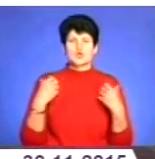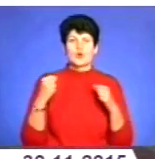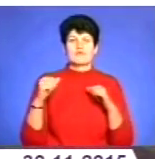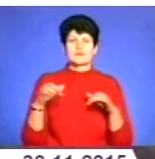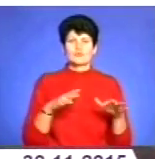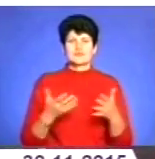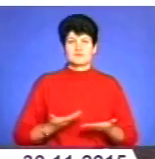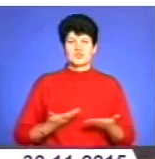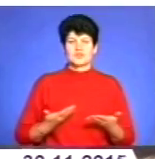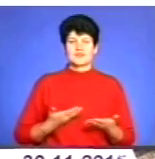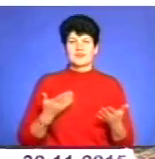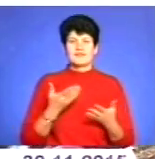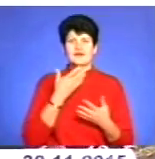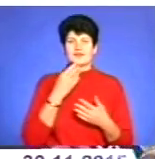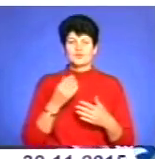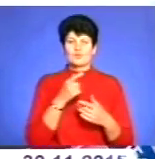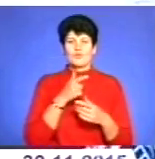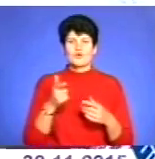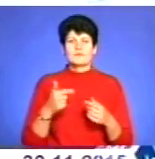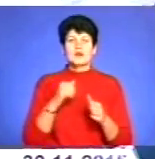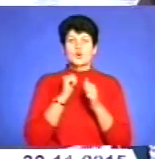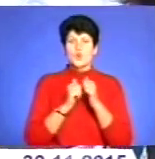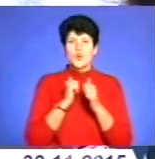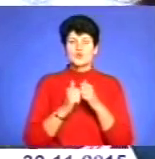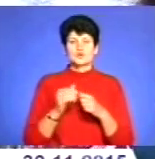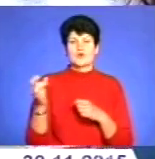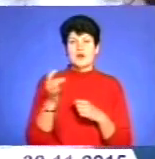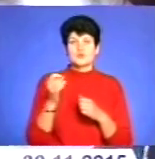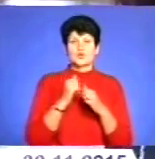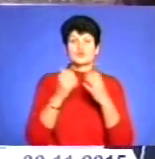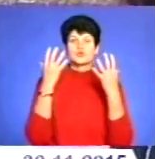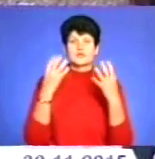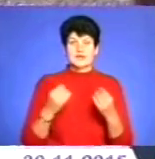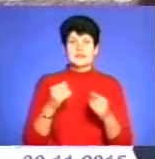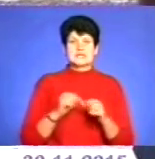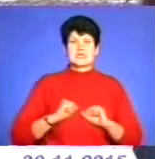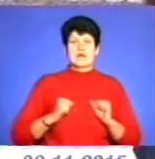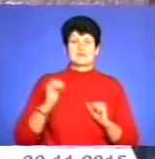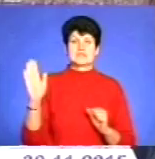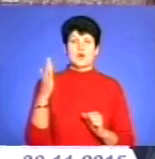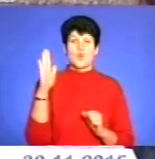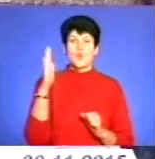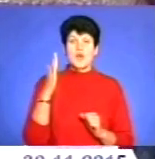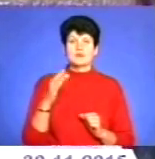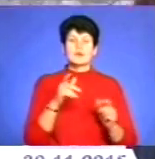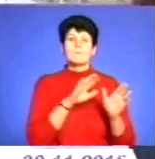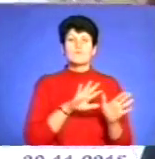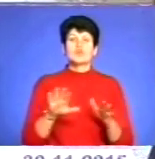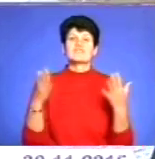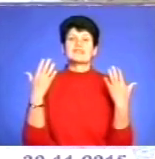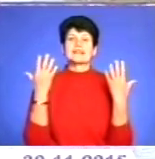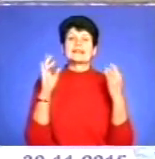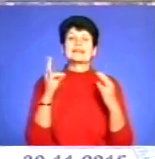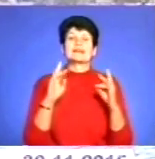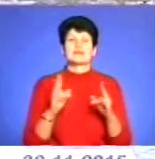ваш підхід такий гарно поверх нині. Ну, ми кожного разу, кожного дня стараємося гуляти. Як минає ваша неділя, вихідний?